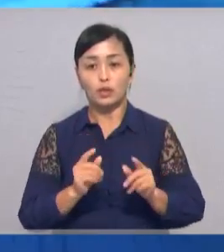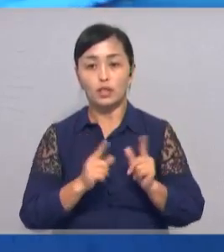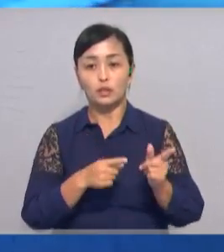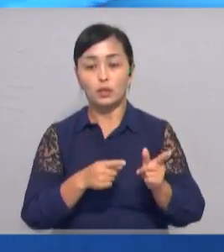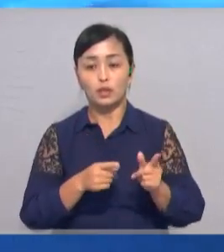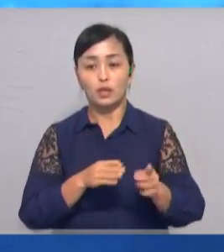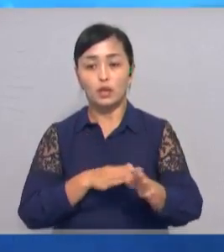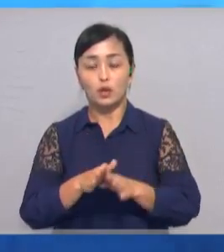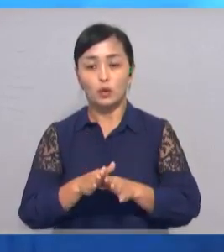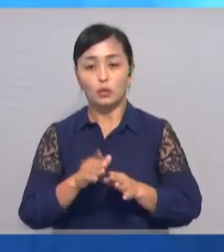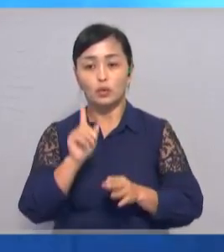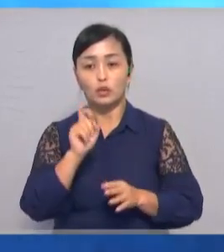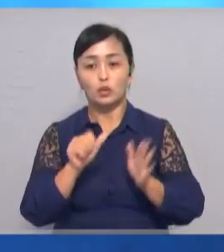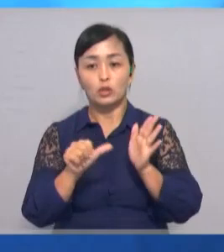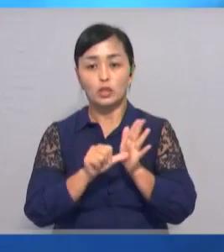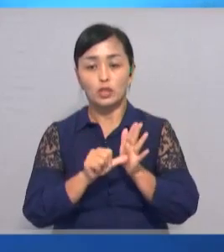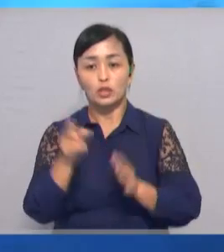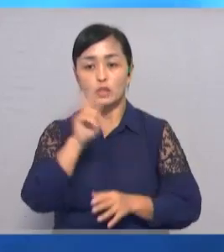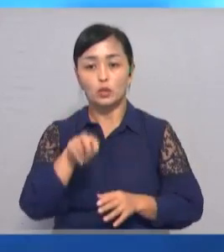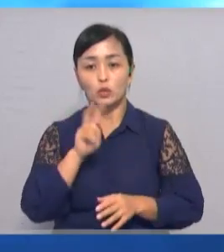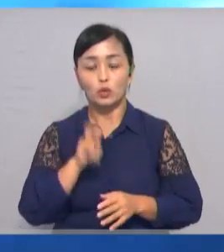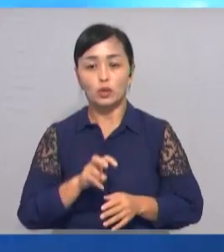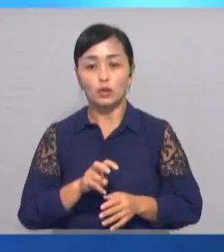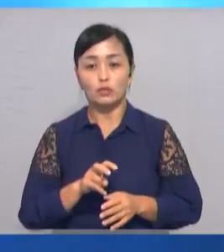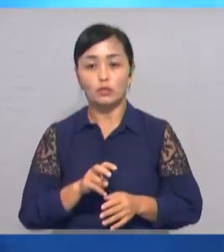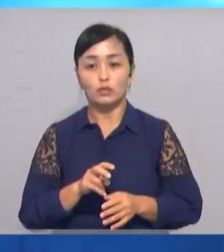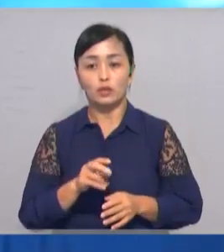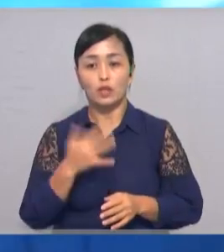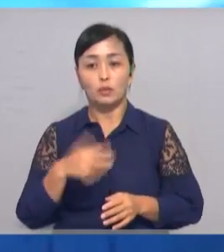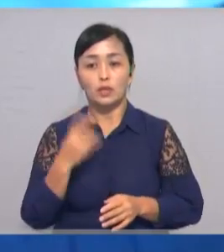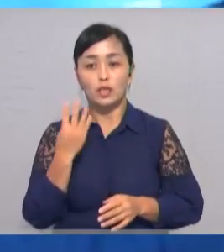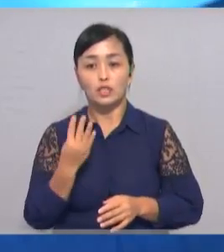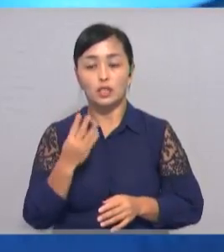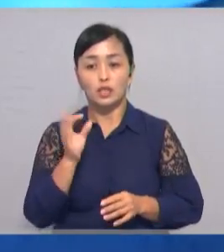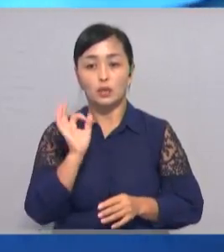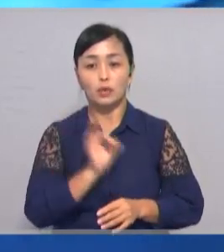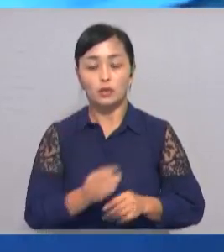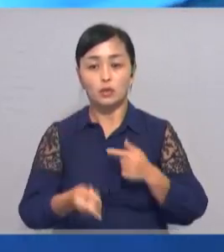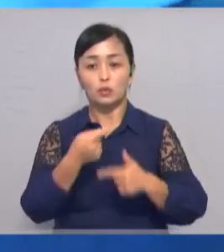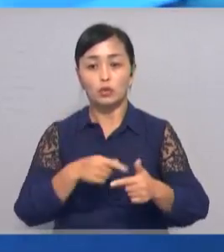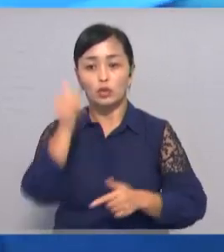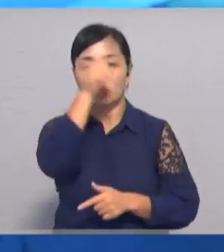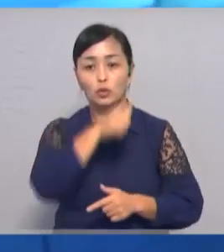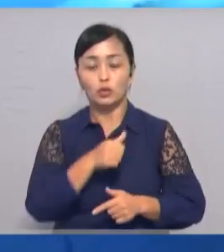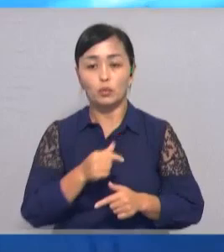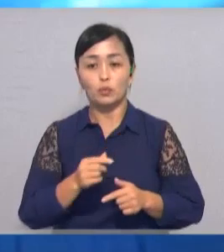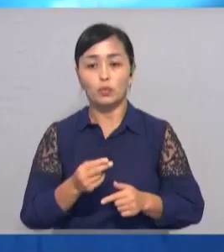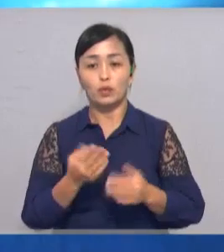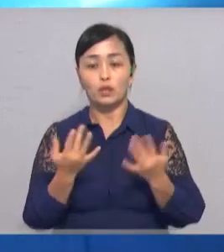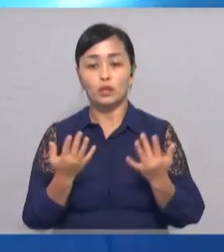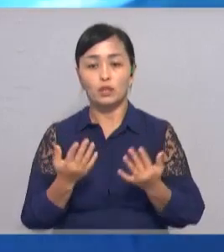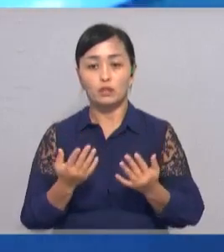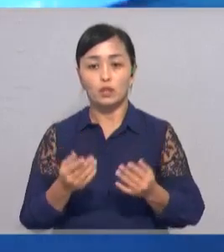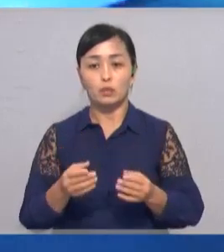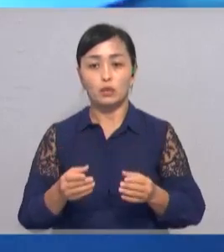отчетный период составил 106 миллионов долларов и составил 154% по сравнению с прошлым годом. Цифрами